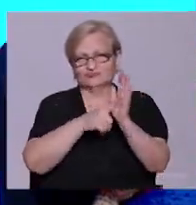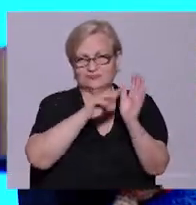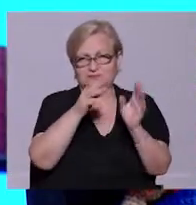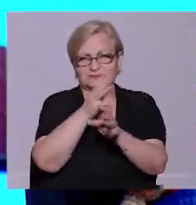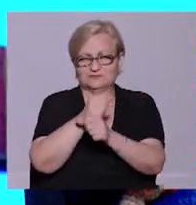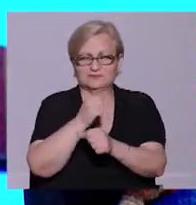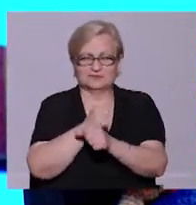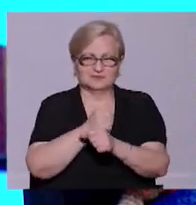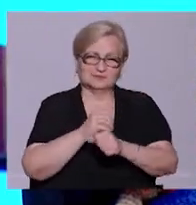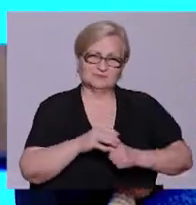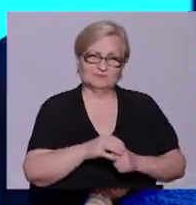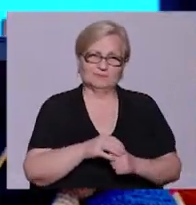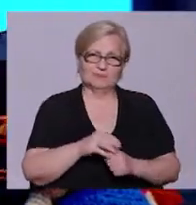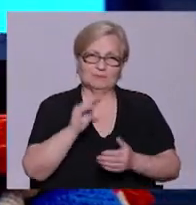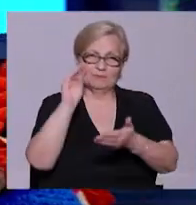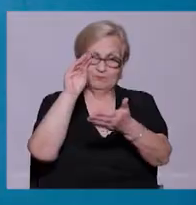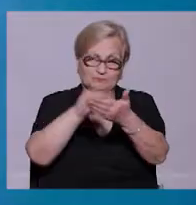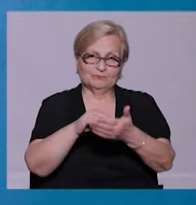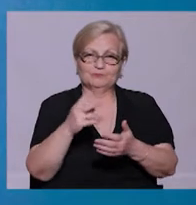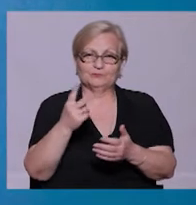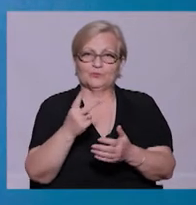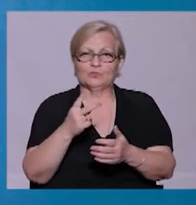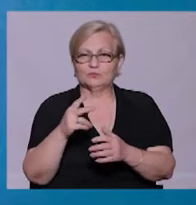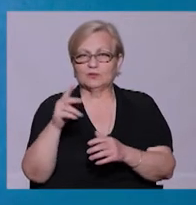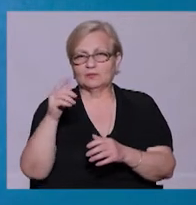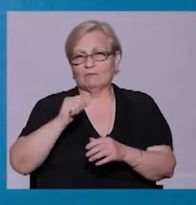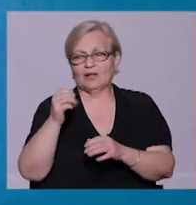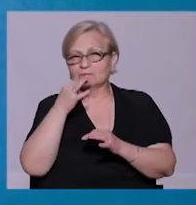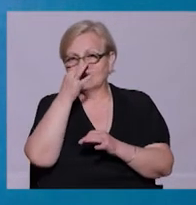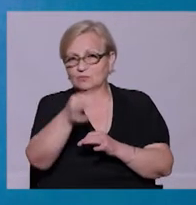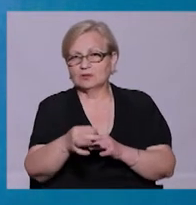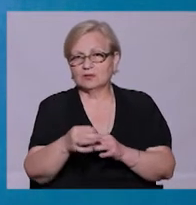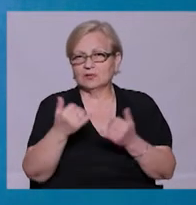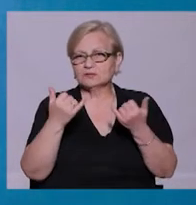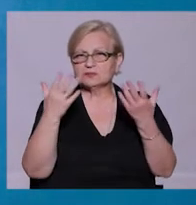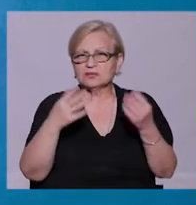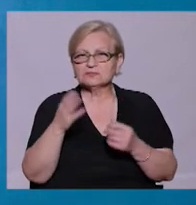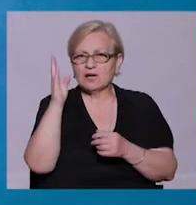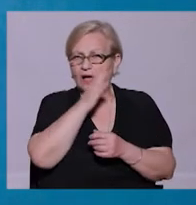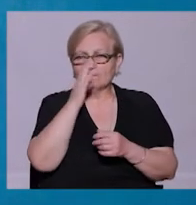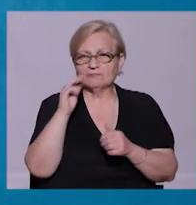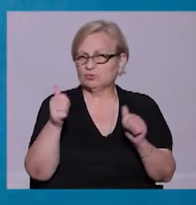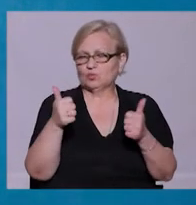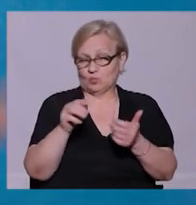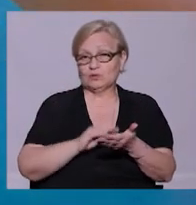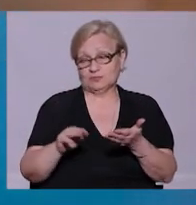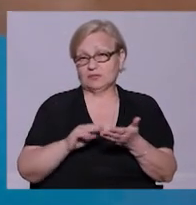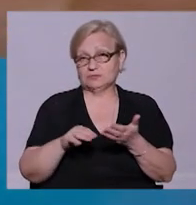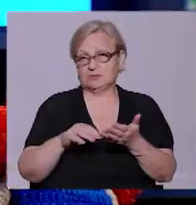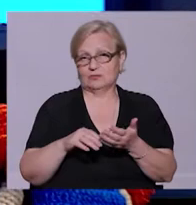აბა შემდეგი. პეპის ასევე ტომი მურჩია, რომ დღეს როგორი ამინდიაო დაწერეო